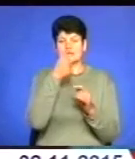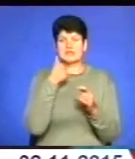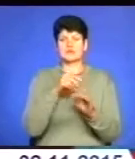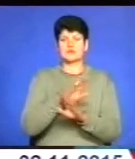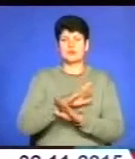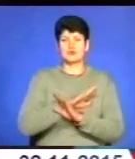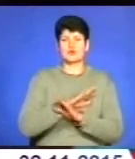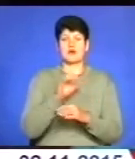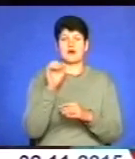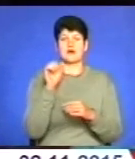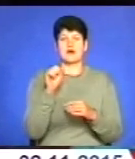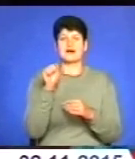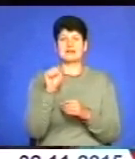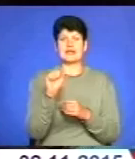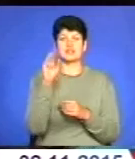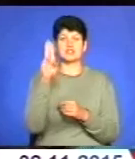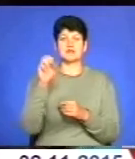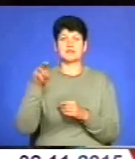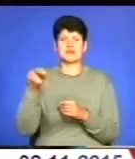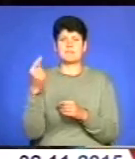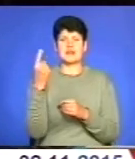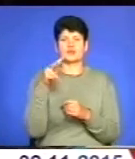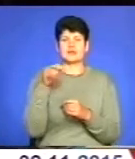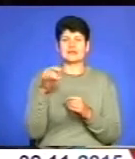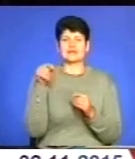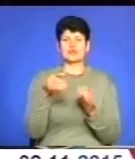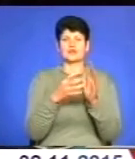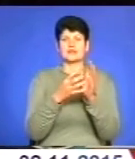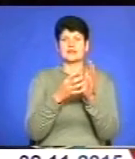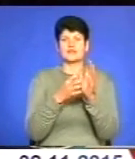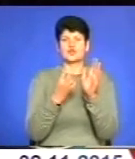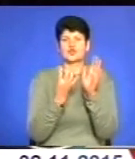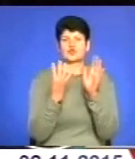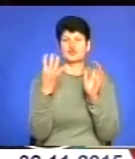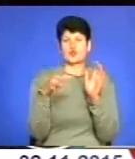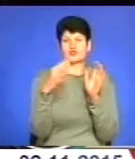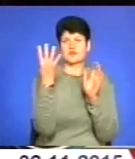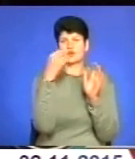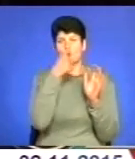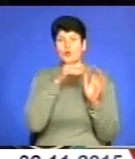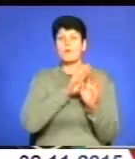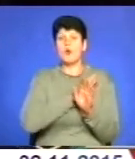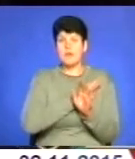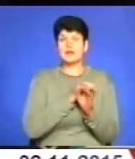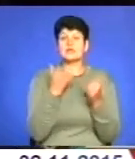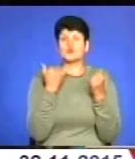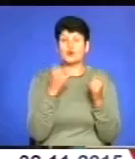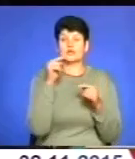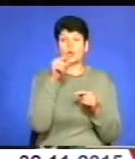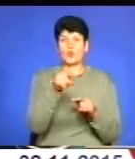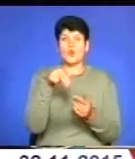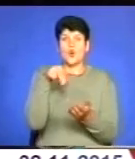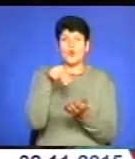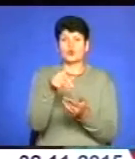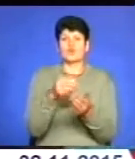митрополита Андрея Шептицького. Саме 1 листопада 1944 року він помер, і сьогодні ми такою ходою відзначаємо